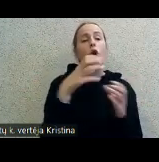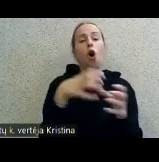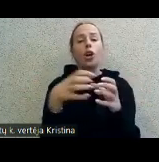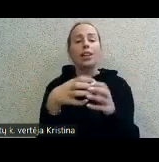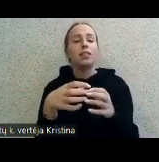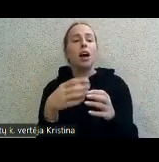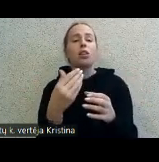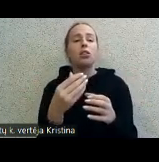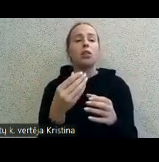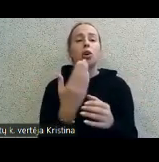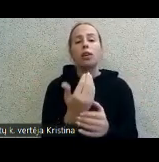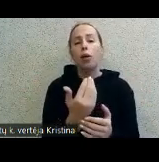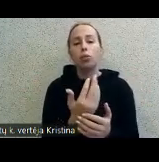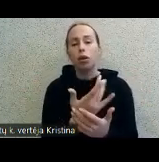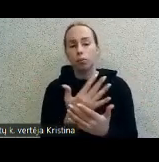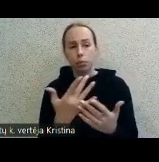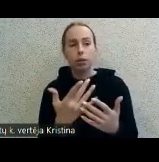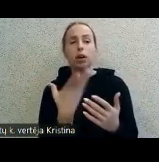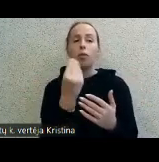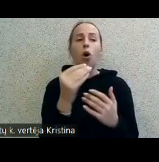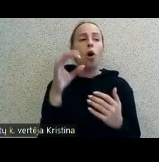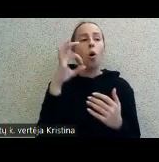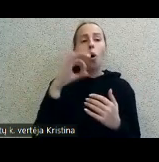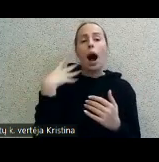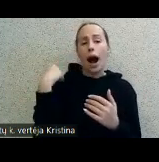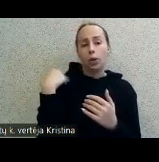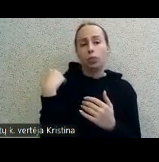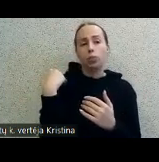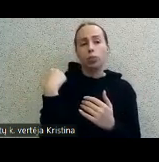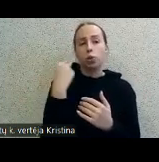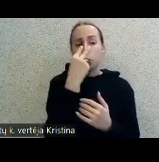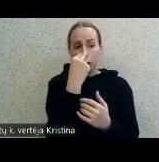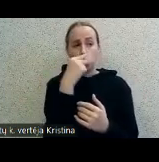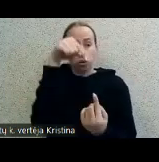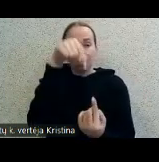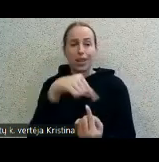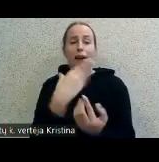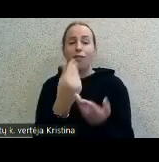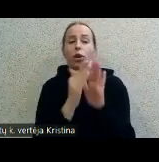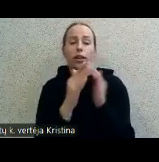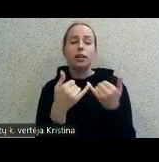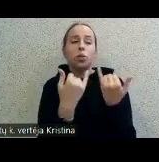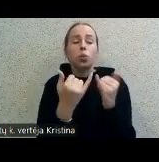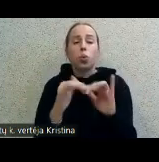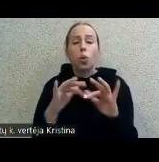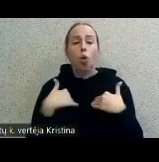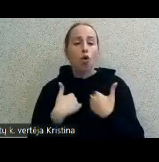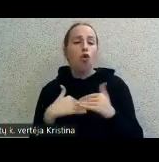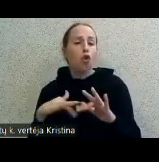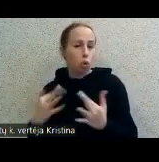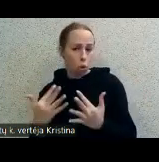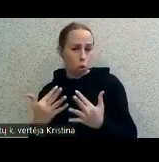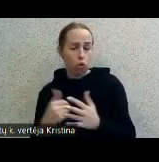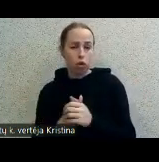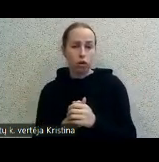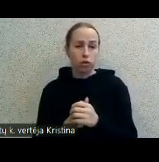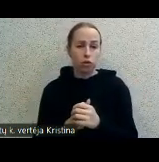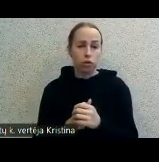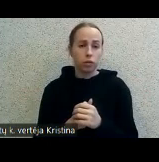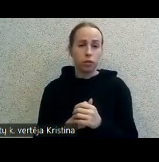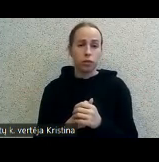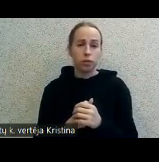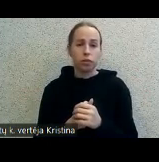kurios rekomenduoja su amžiumi susijusias tas pradinių klasių vaikų knygas arba tinkamiausias būtent to amžiaus